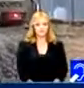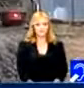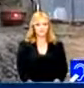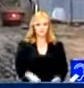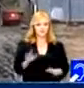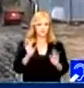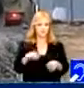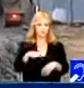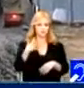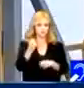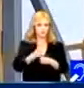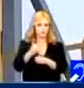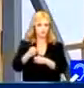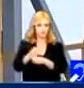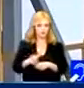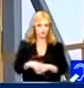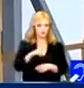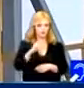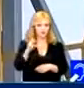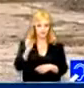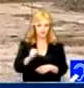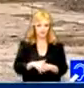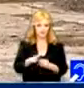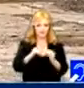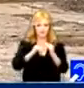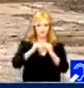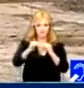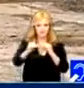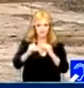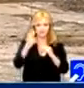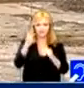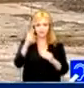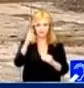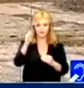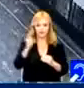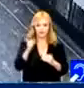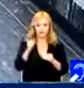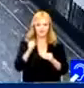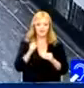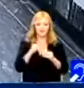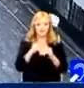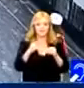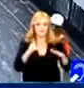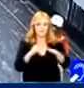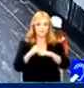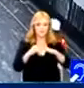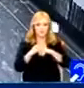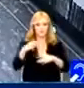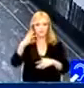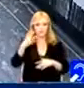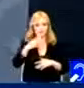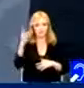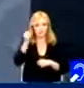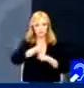Forfotă mare la punctul de trecere a frontierei Palanca. Pe șantierul care se întinde pe mai bine de 2 hectare, 10 de utilaje și peste 90 de muncitori construiesc